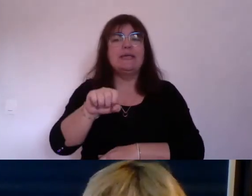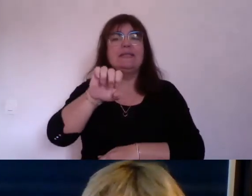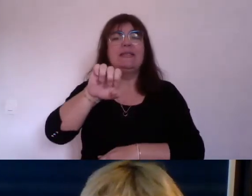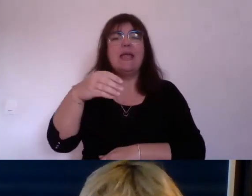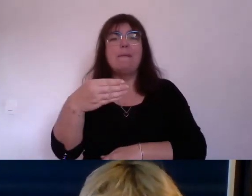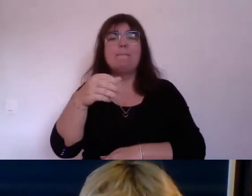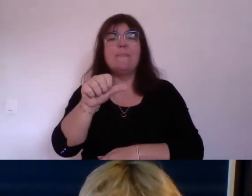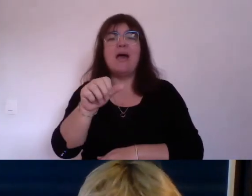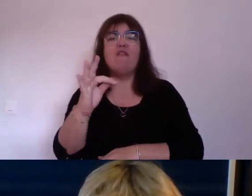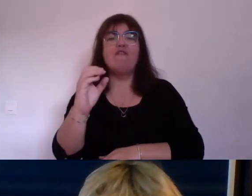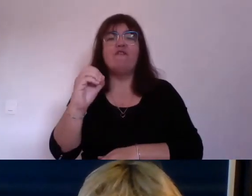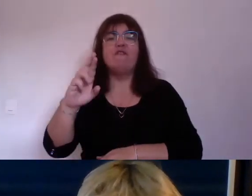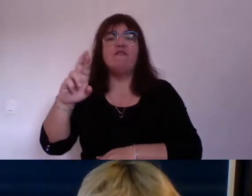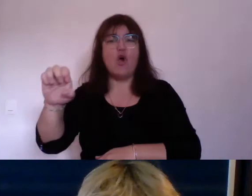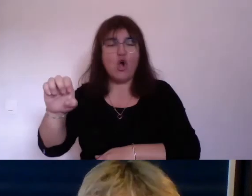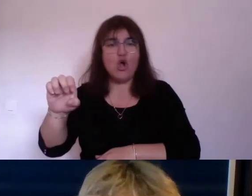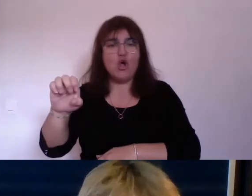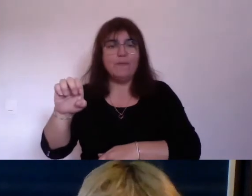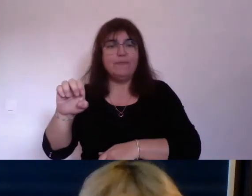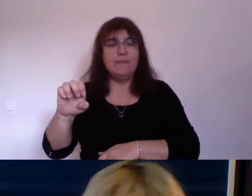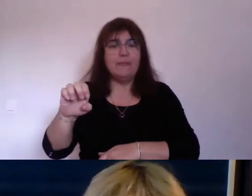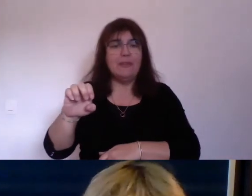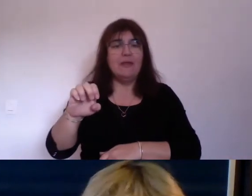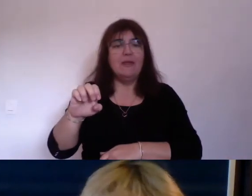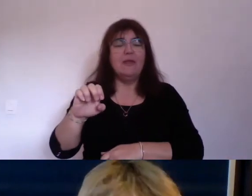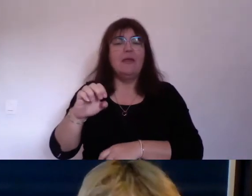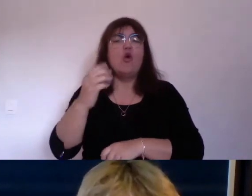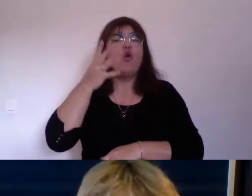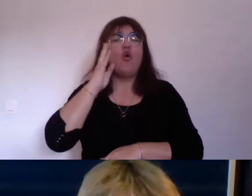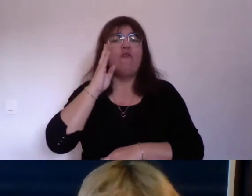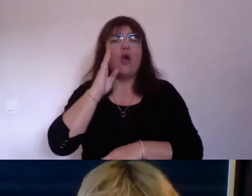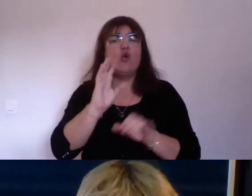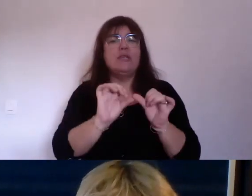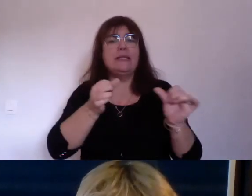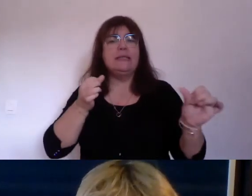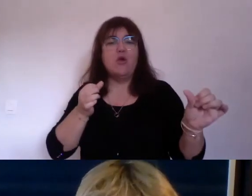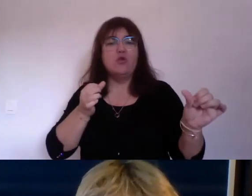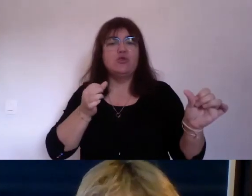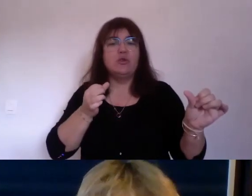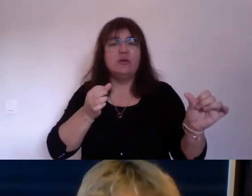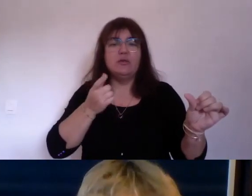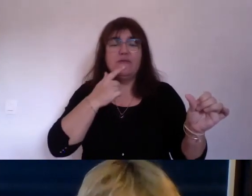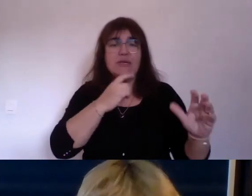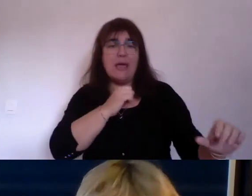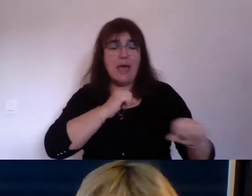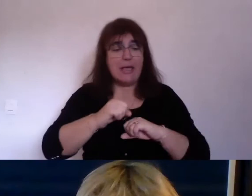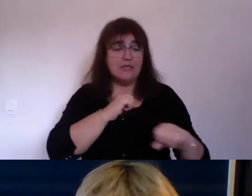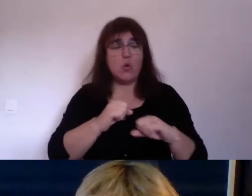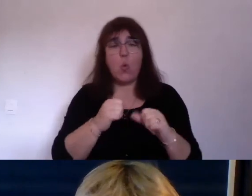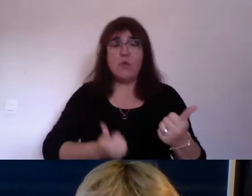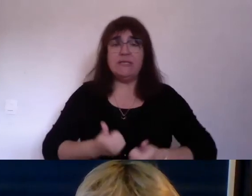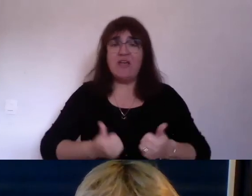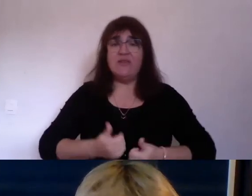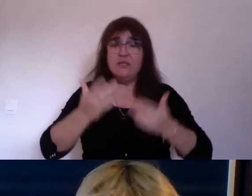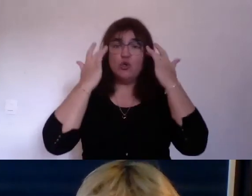culturels et vivre ensemble AGAPE. Donc, c'est une visioconférence qui est quid de la continuité des actions et services culturels vis-à-vis